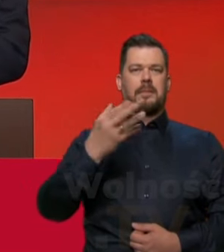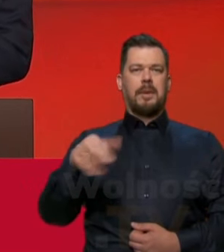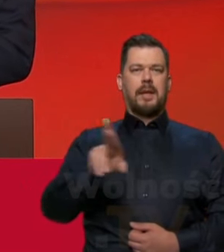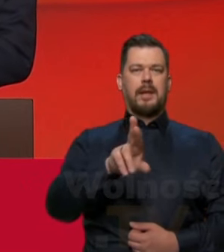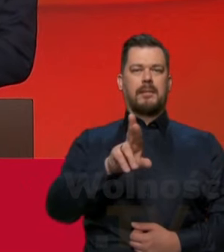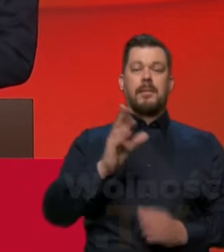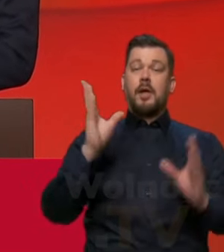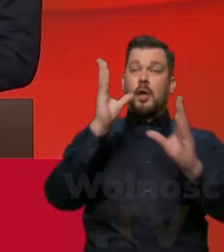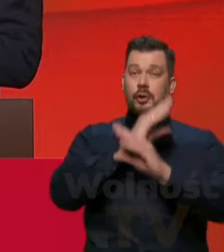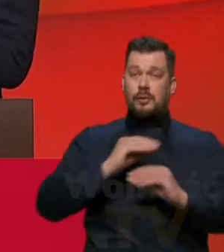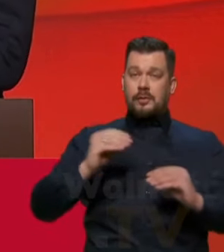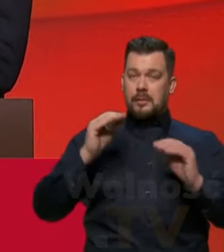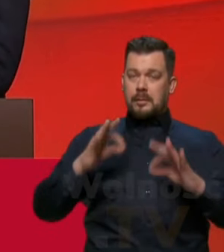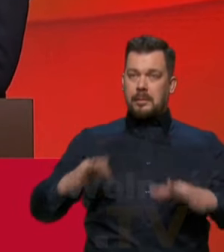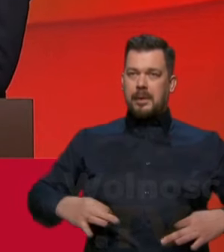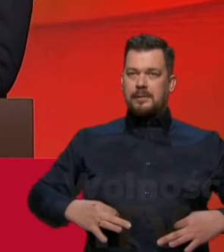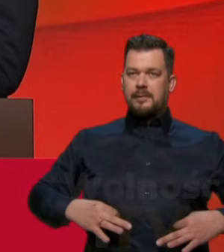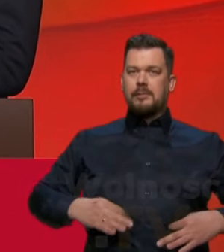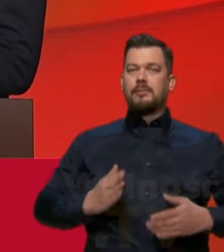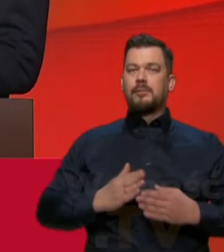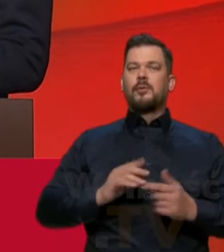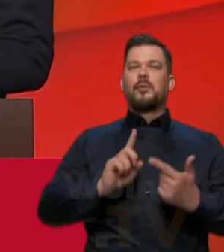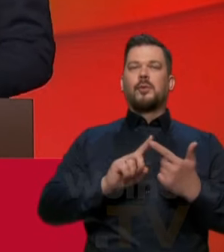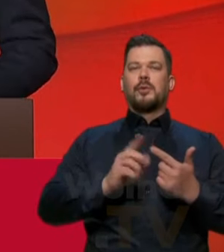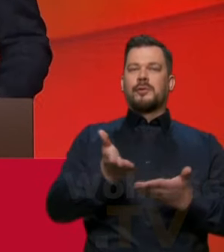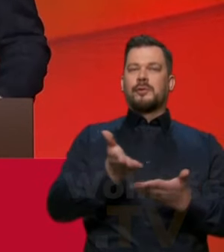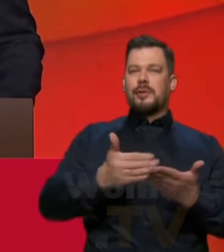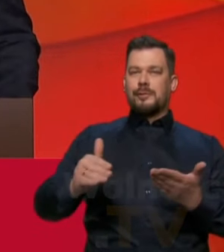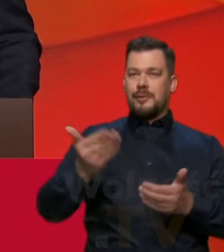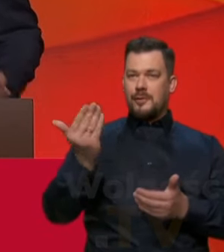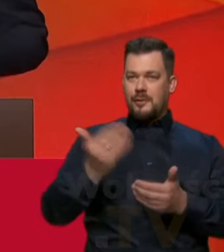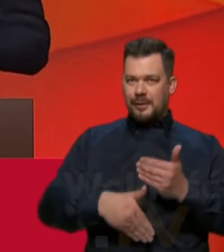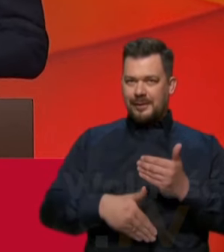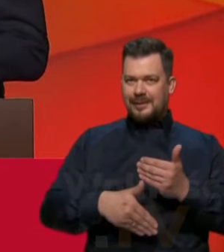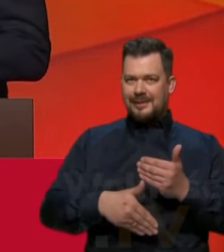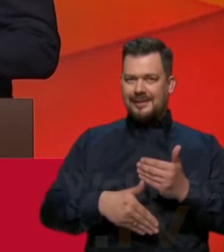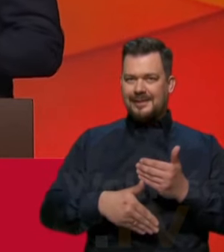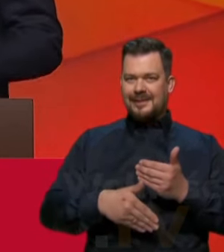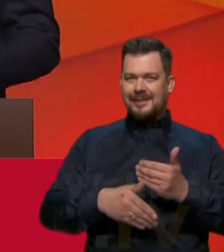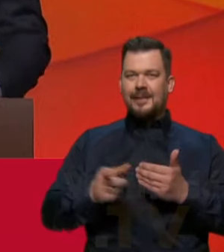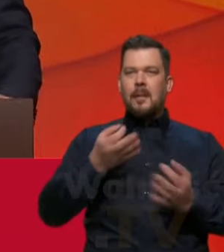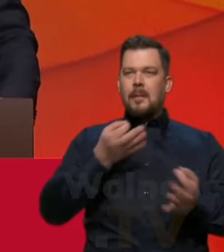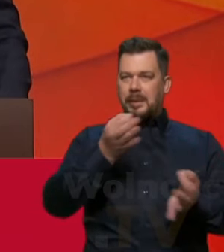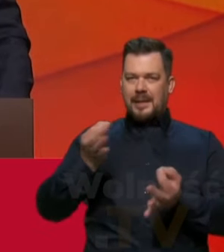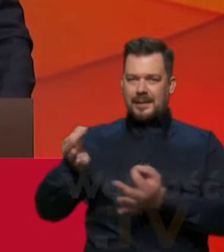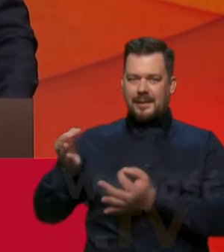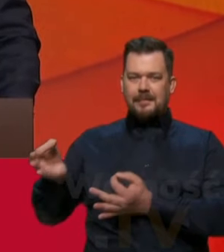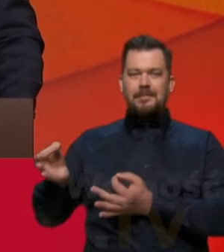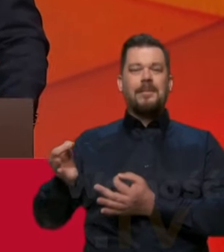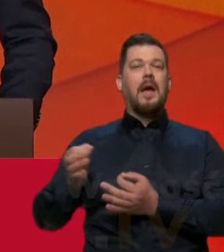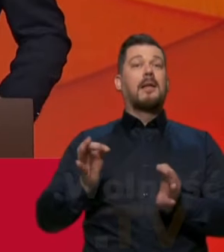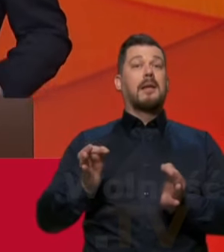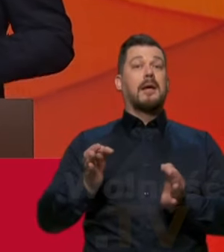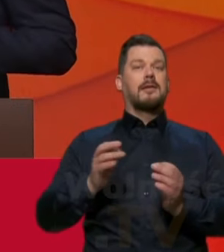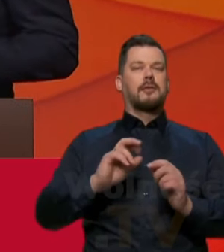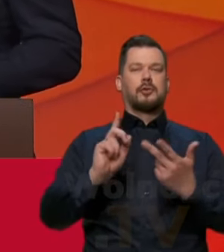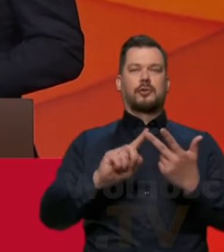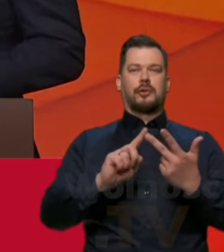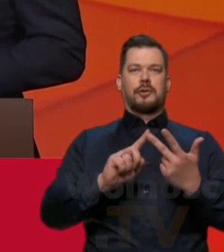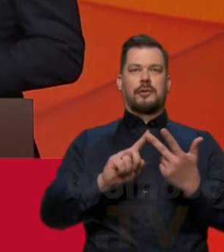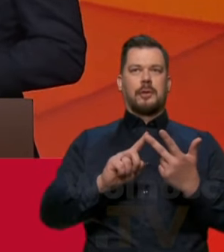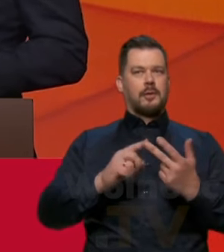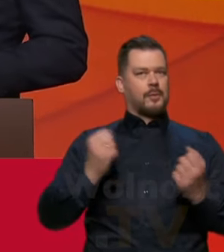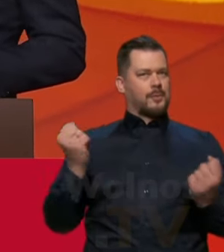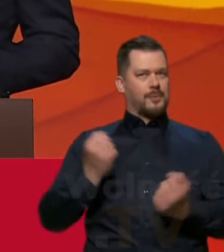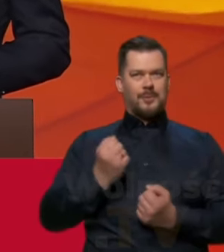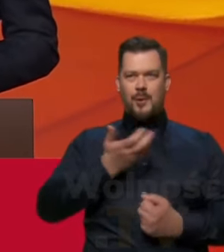Państwo, zakończyliśmy turę pytań, my zadawaliśmy pytania. Zadajemy pytania, tak. Teraz będzie... Przed nami